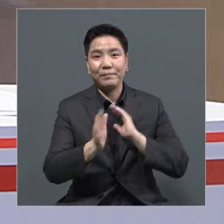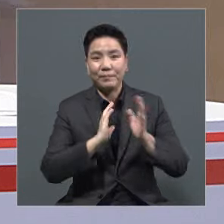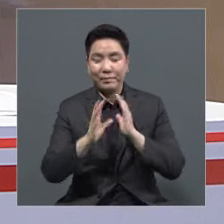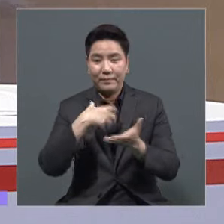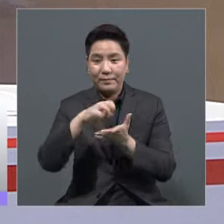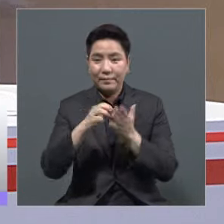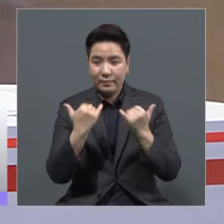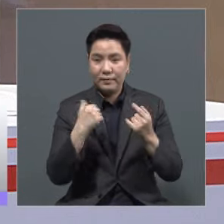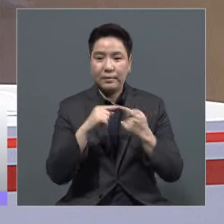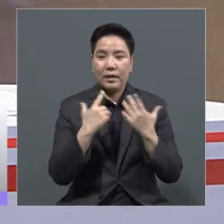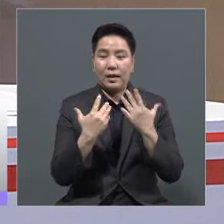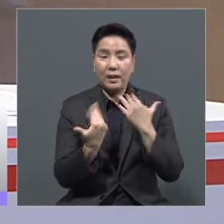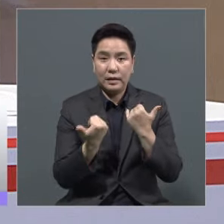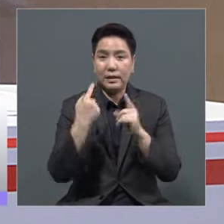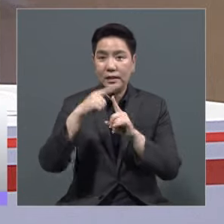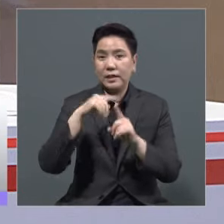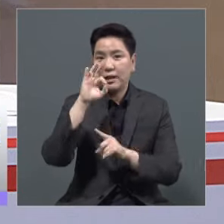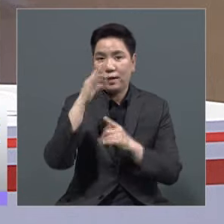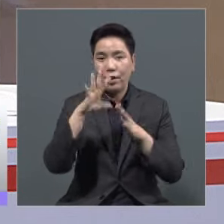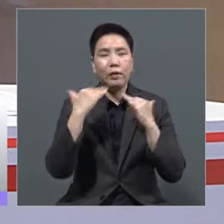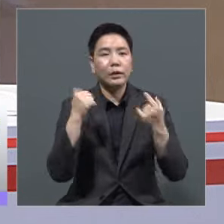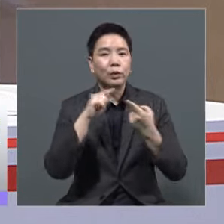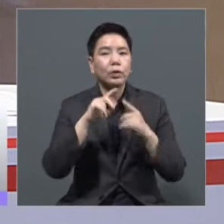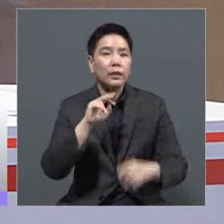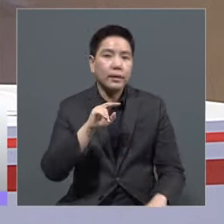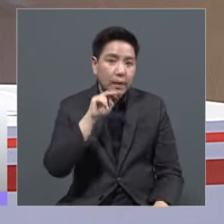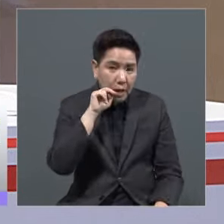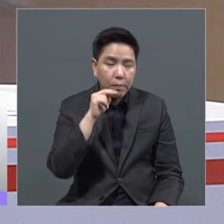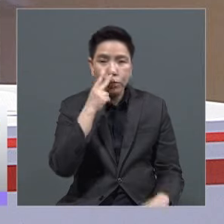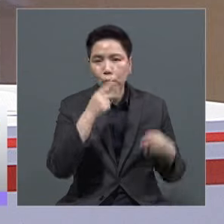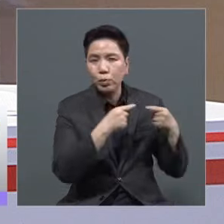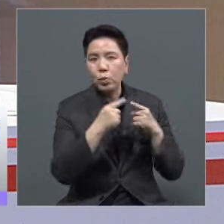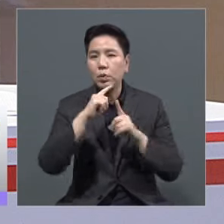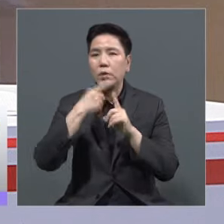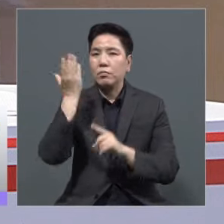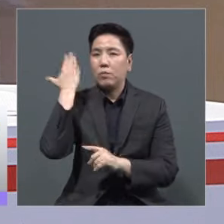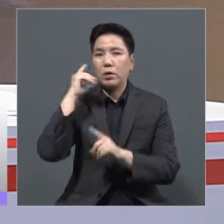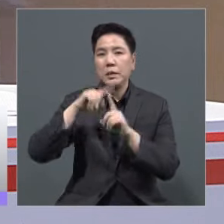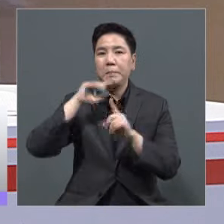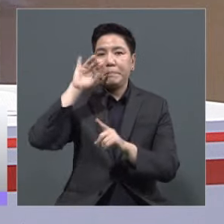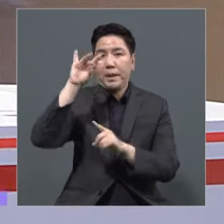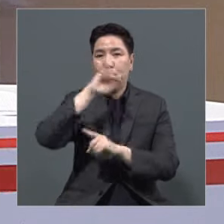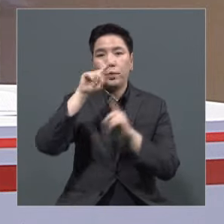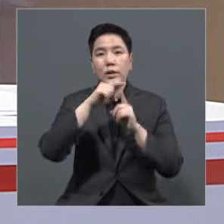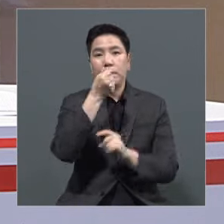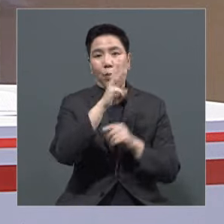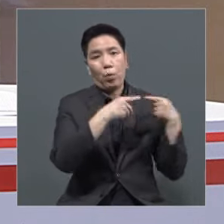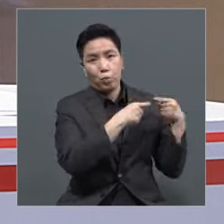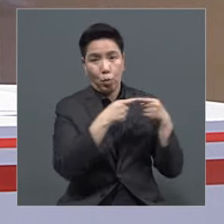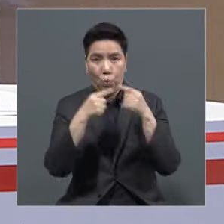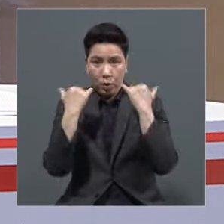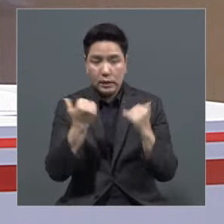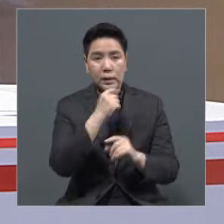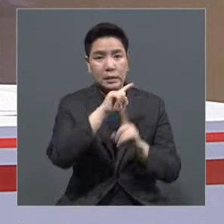ค่ะเข้าสู่เดือนกันยายแล้วนะครับแต่จริงๆต้องบอกว่าเรื่องของสถานการณ์น้ำเนี่ยเราตามต่อเนื่องกันมาตั้งแต่ 16สิงหาคมในภาพรวมตั้งแต่ 16